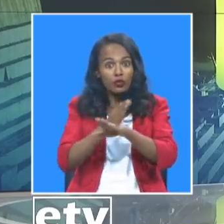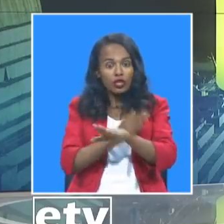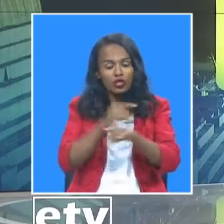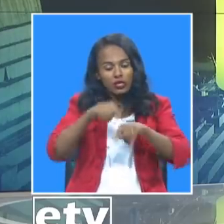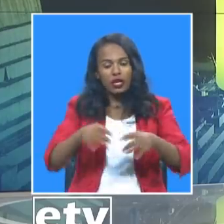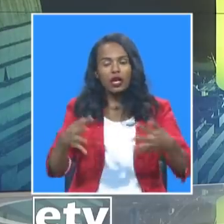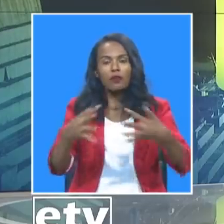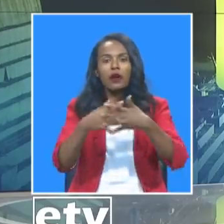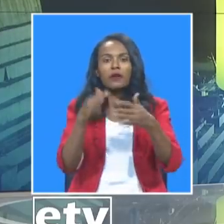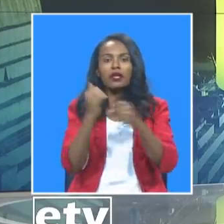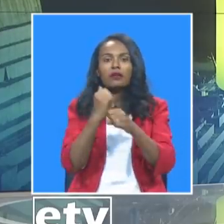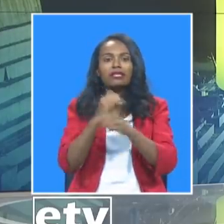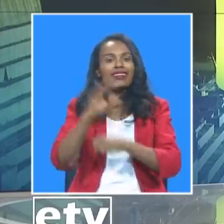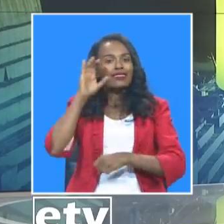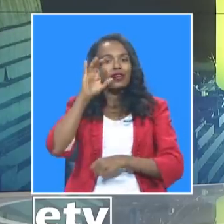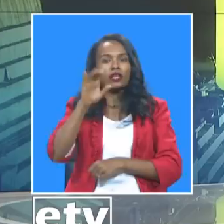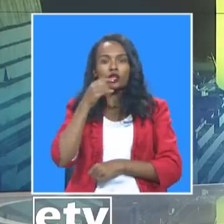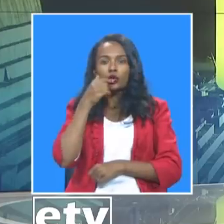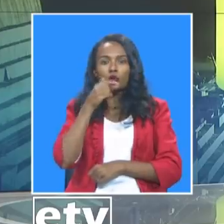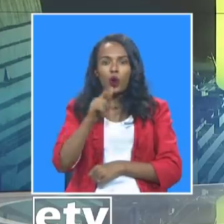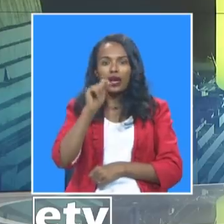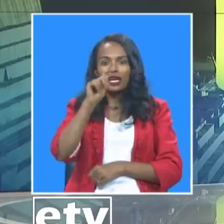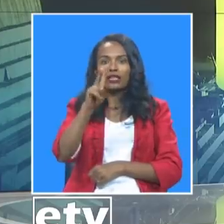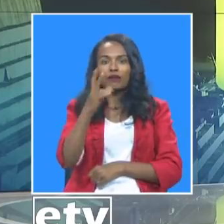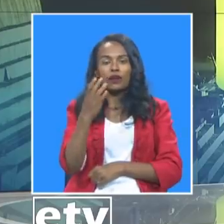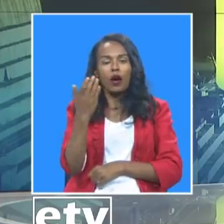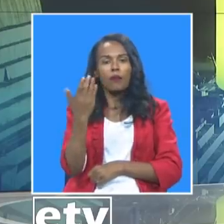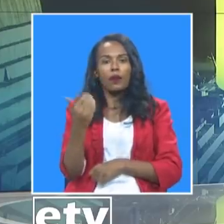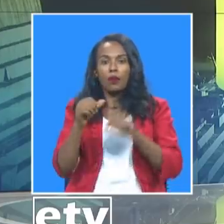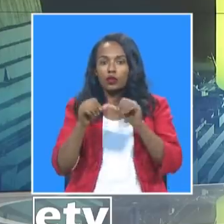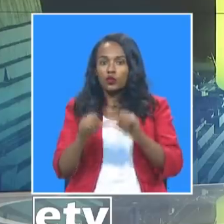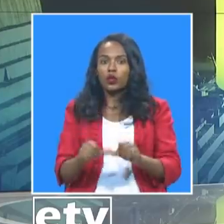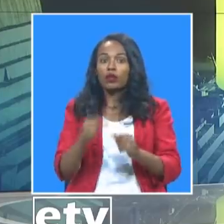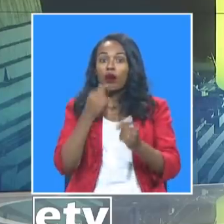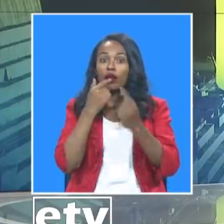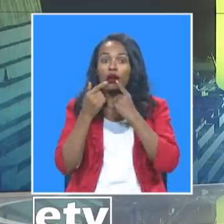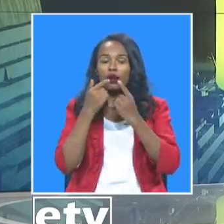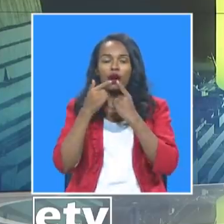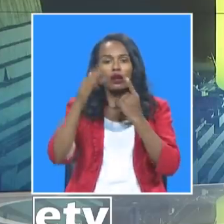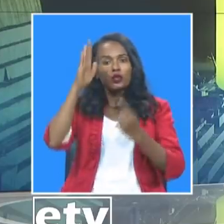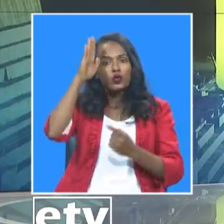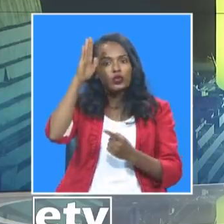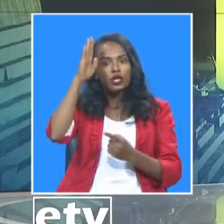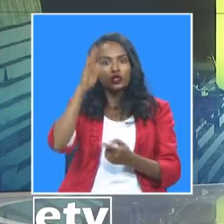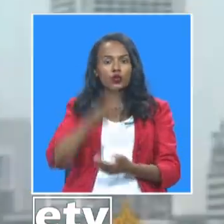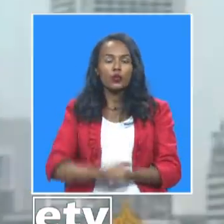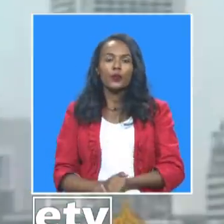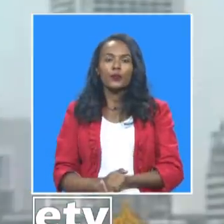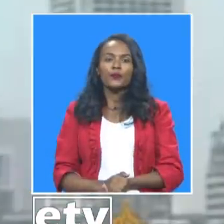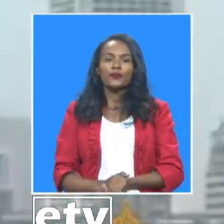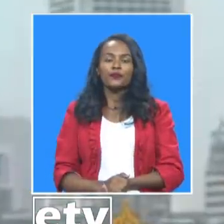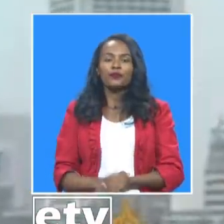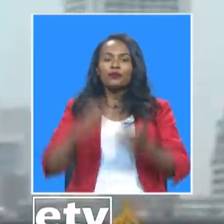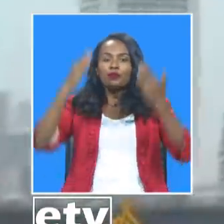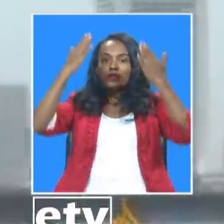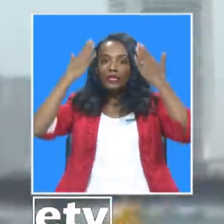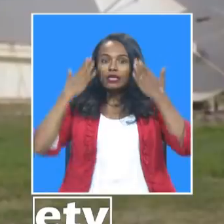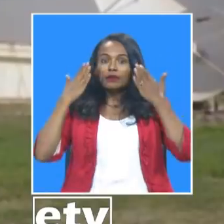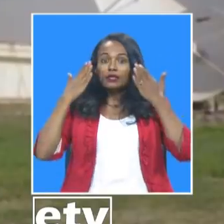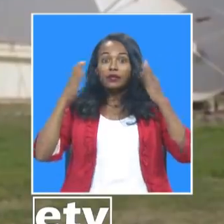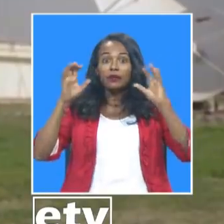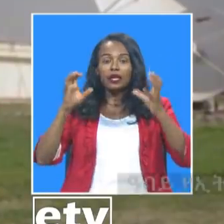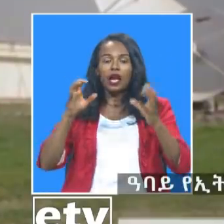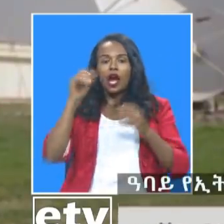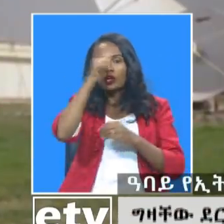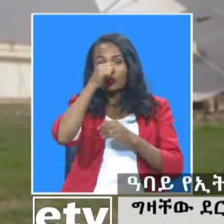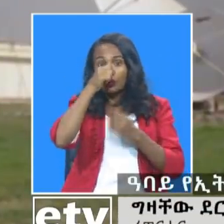በህብረት መስራት የግድ ነውም ብለዋል። ከኢቲቪ ጋር በነበራቸው ቆይታ ያነጋገራቸው ግዛቸው ደርብ ነው። የግብጽ መገናኛ ብዙሃን